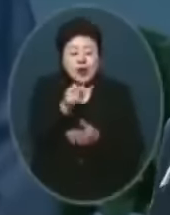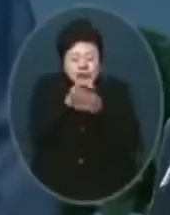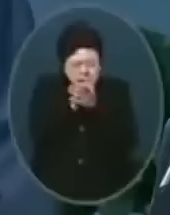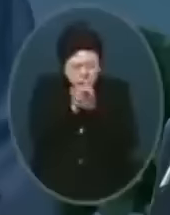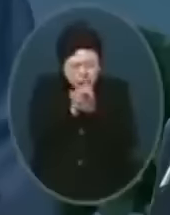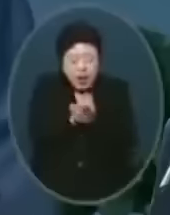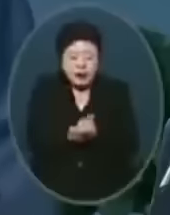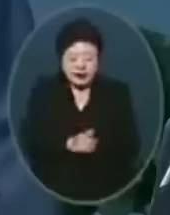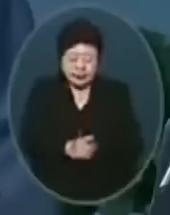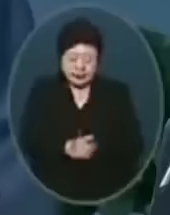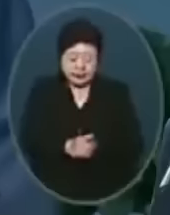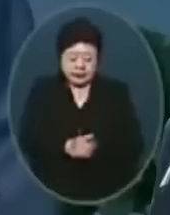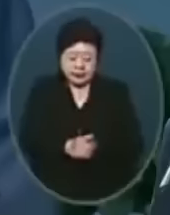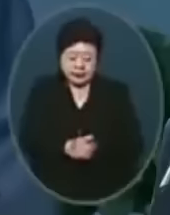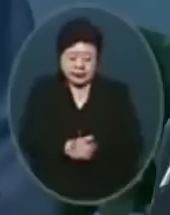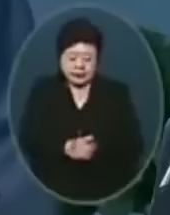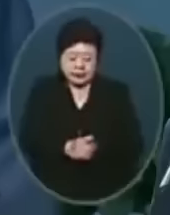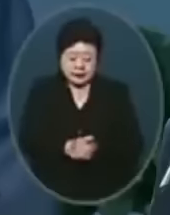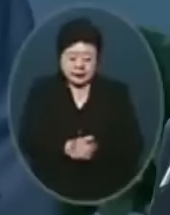기도하면